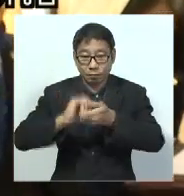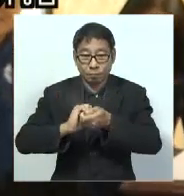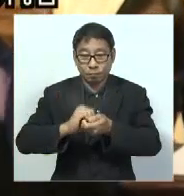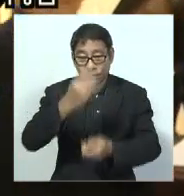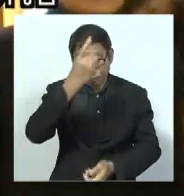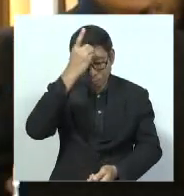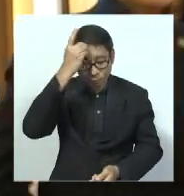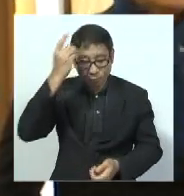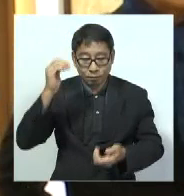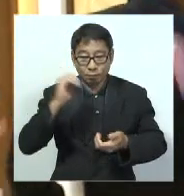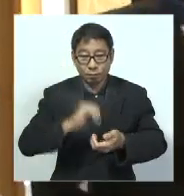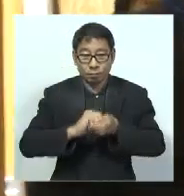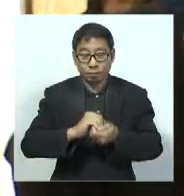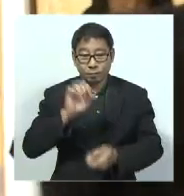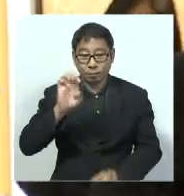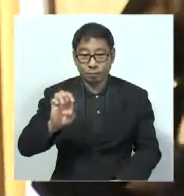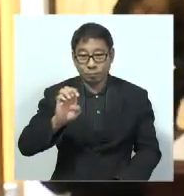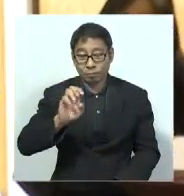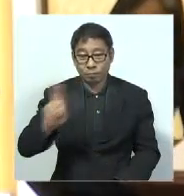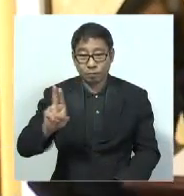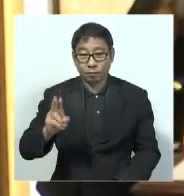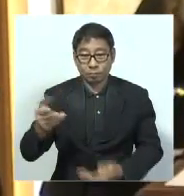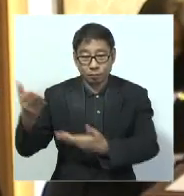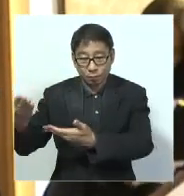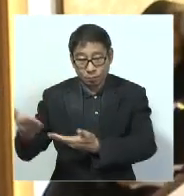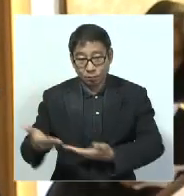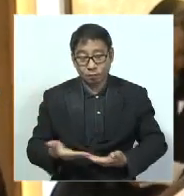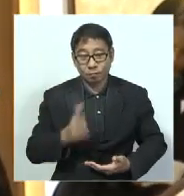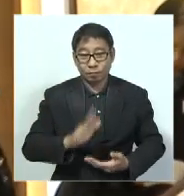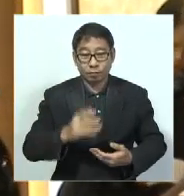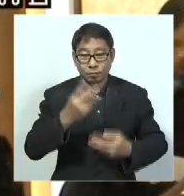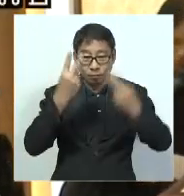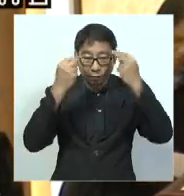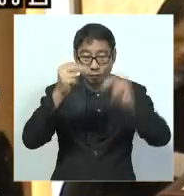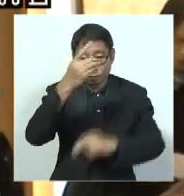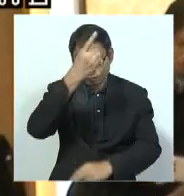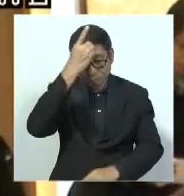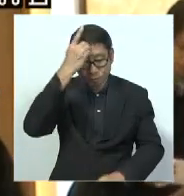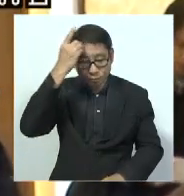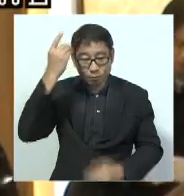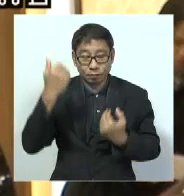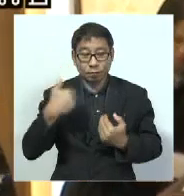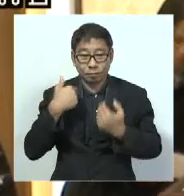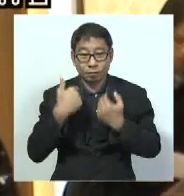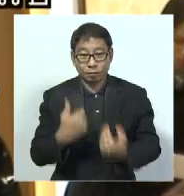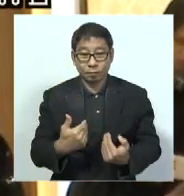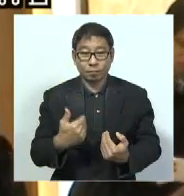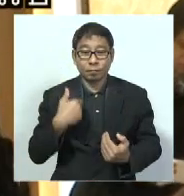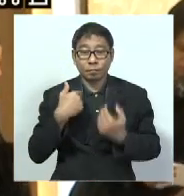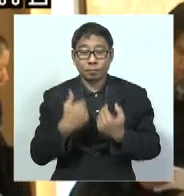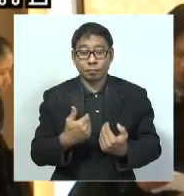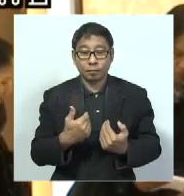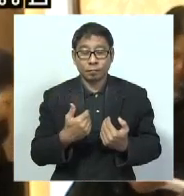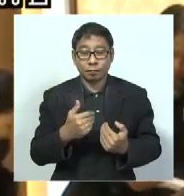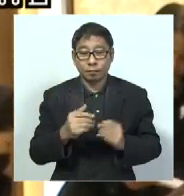อาเซียนกับอียูด้วยวันนี้ผมมาโดยคำเชิญของท่านนายกรัฐมนตรีเยอรมันนะครับมาตามคำเชิญแล้วก็